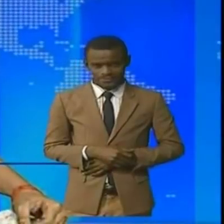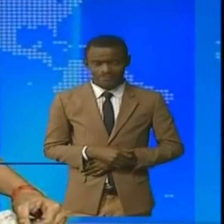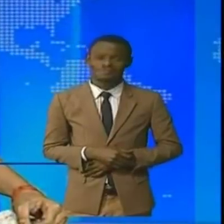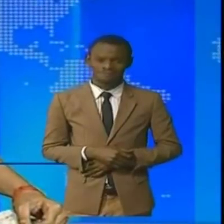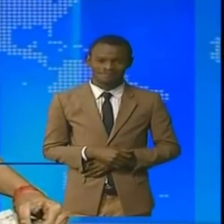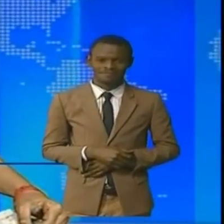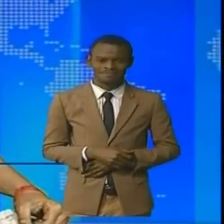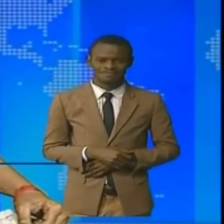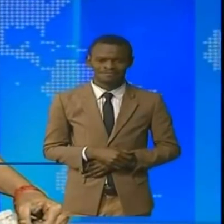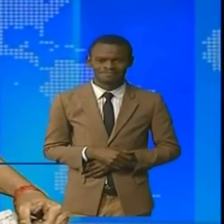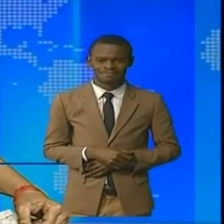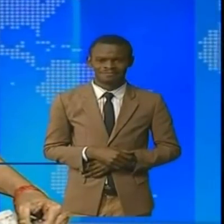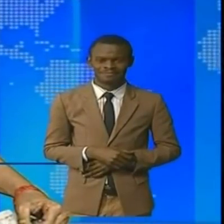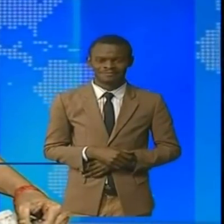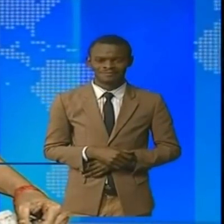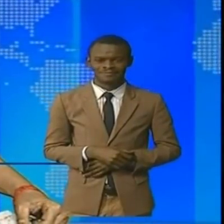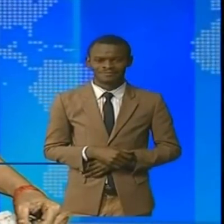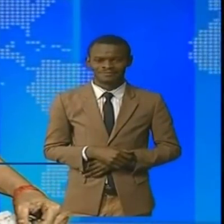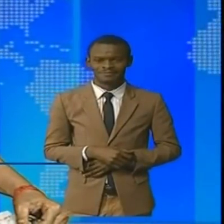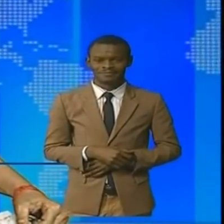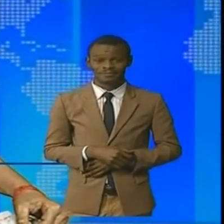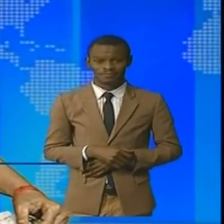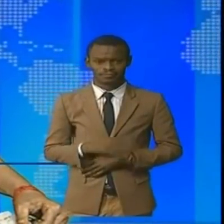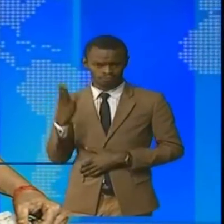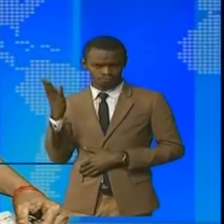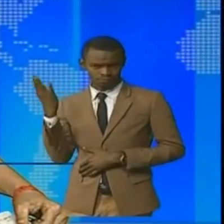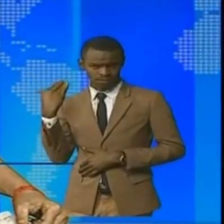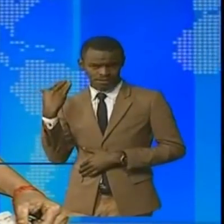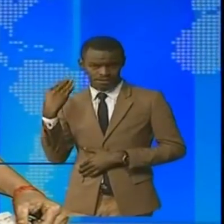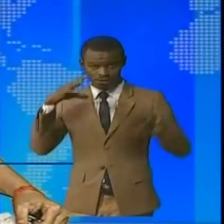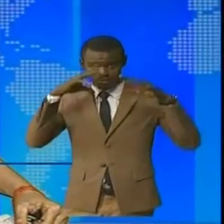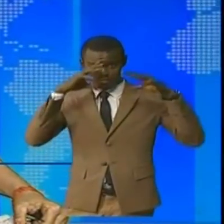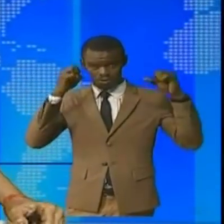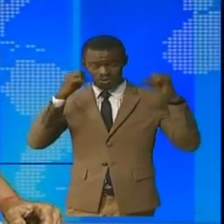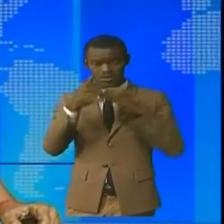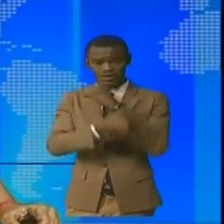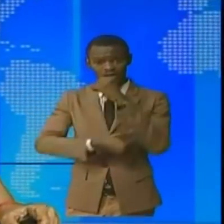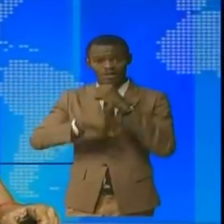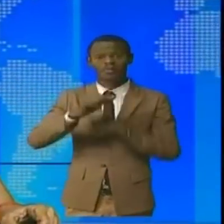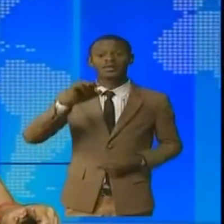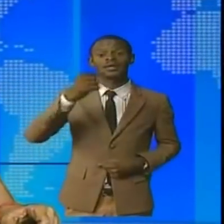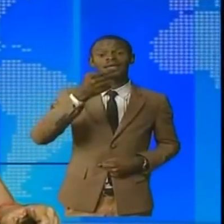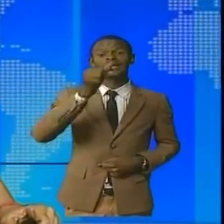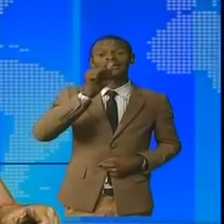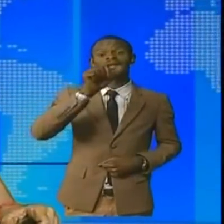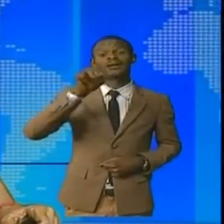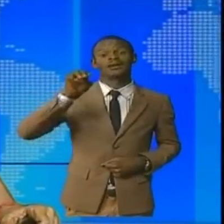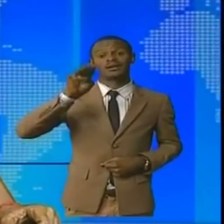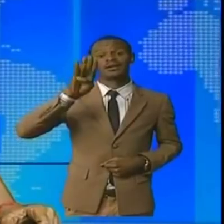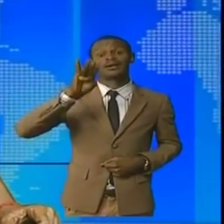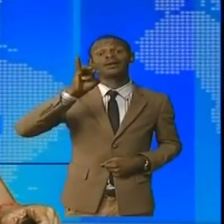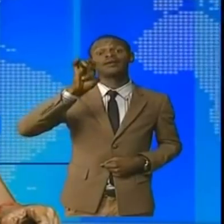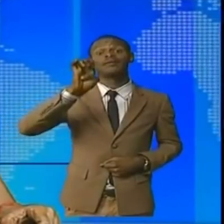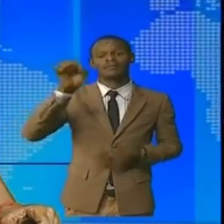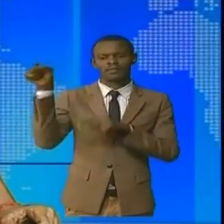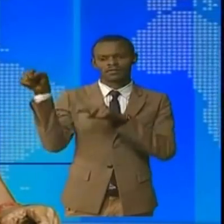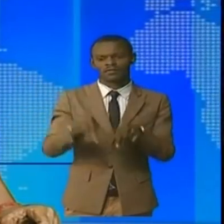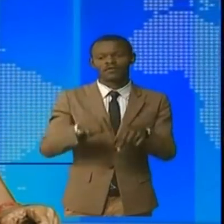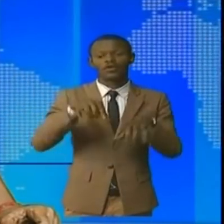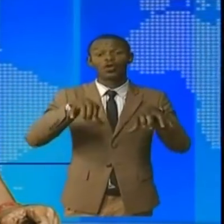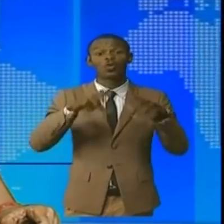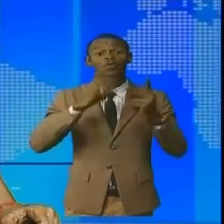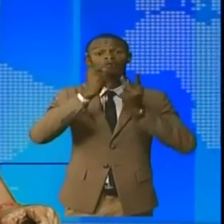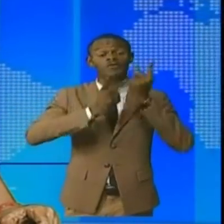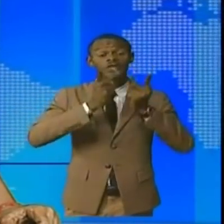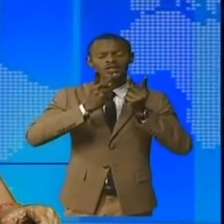La présence sur les sols congolais du président de la Gambie, Adama Barrow, une visite pleine de symboliques. Ce dernier s'est entretenu avec le